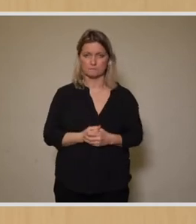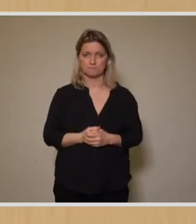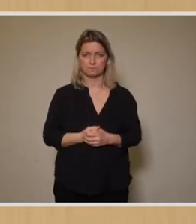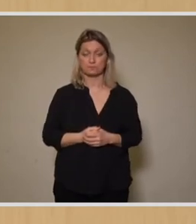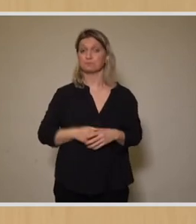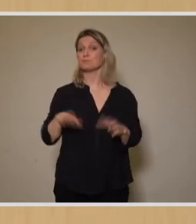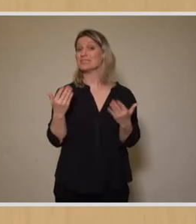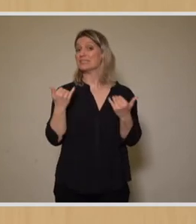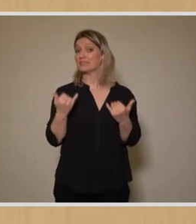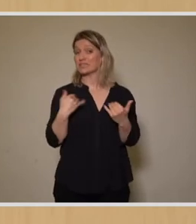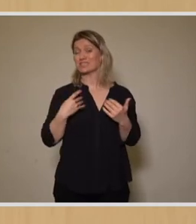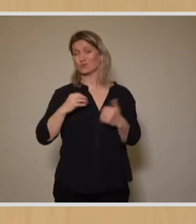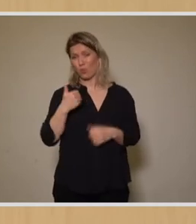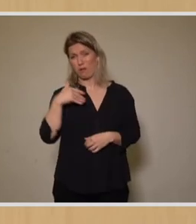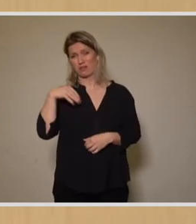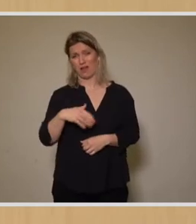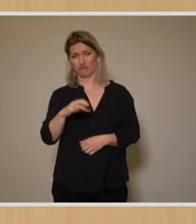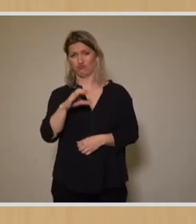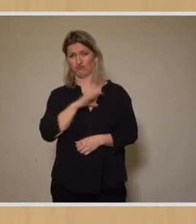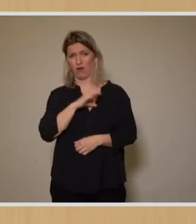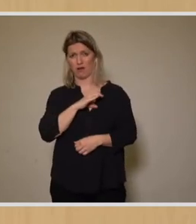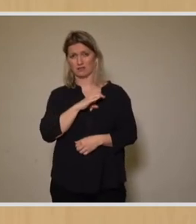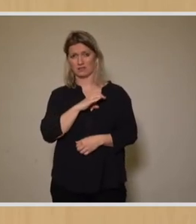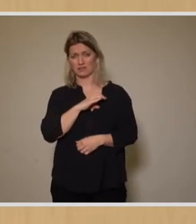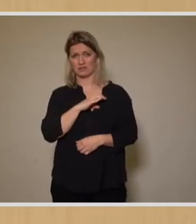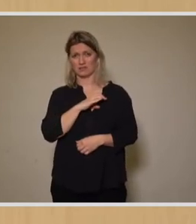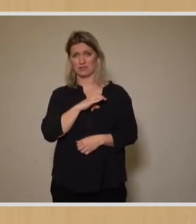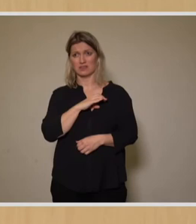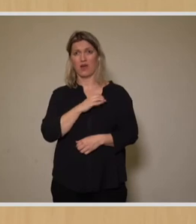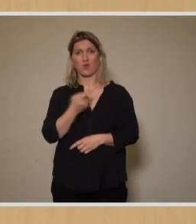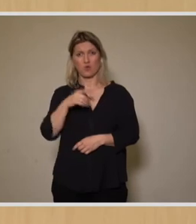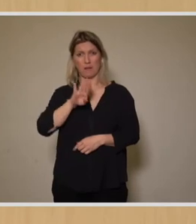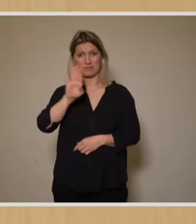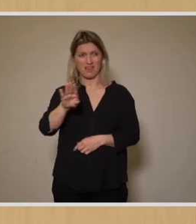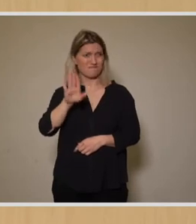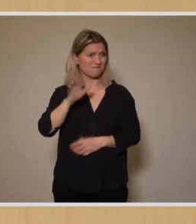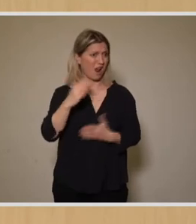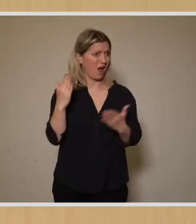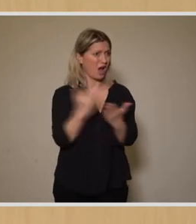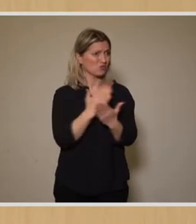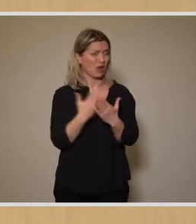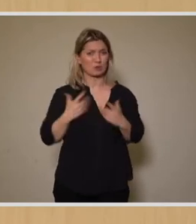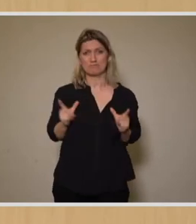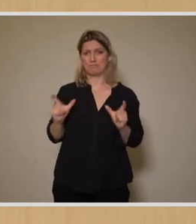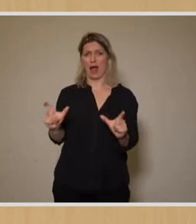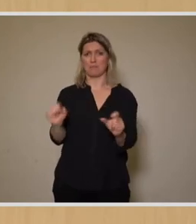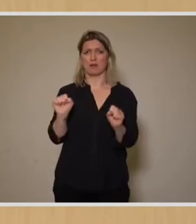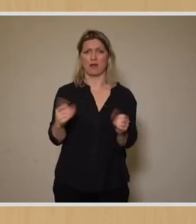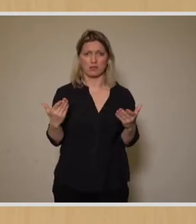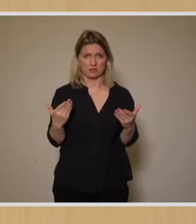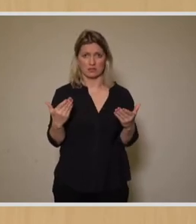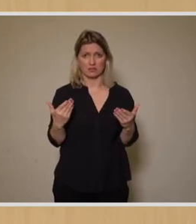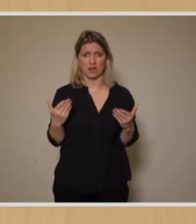haben jetzt noch mal die Chance, eine Fehlentscheidung abzuwenden, eine vernünftige Diskussion auf